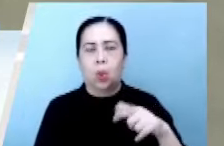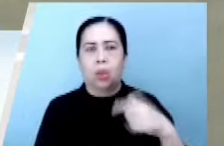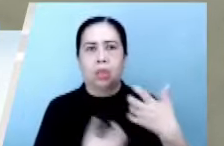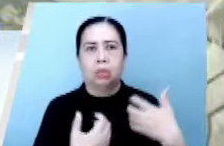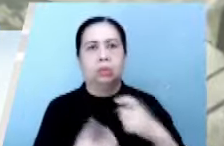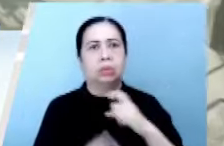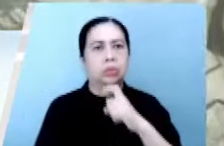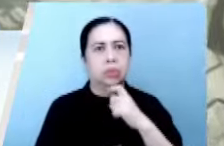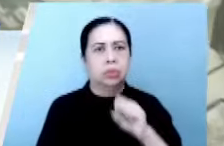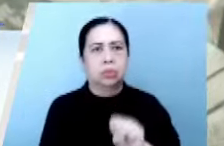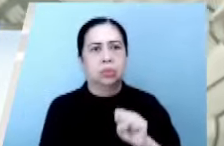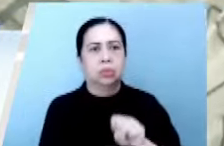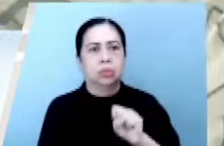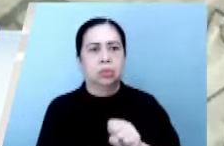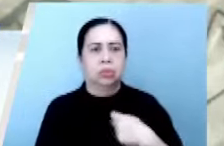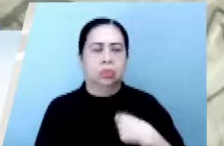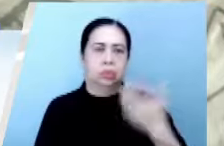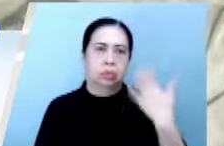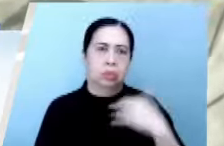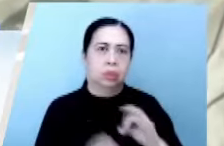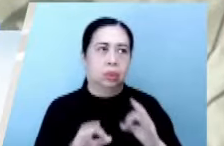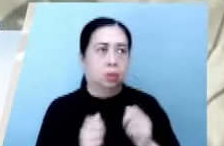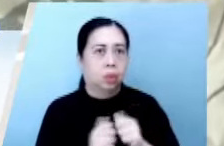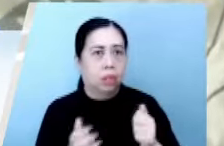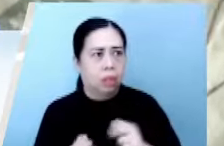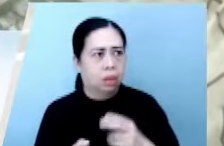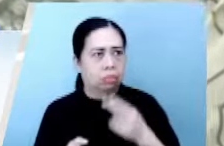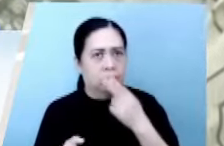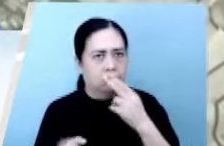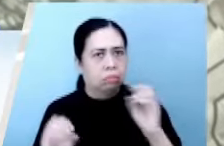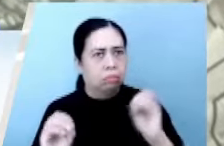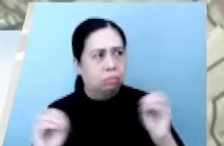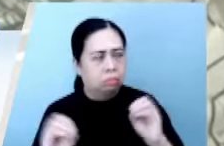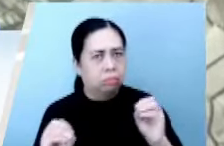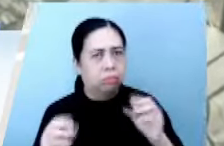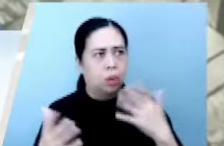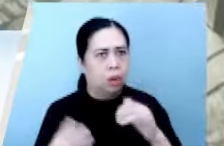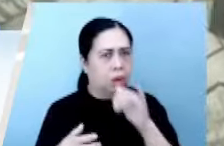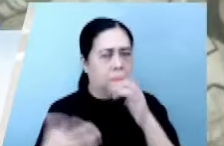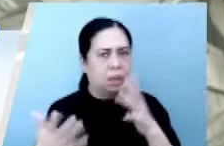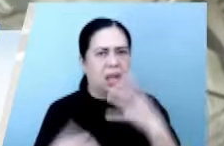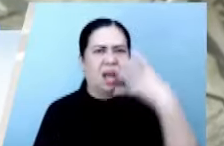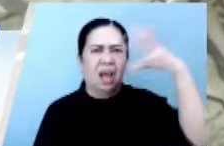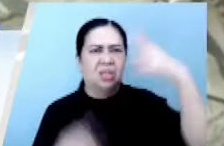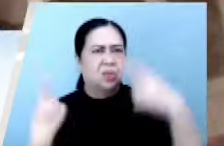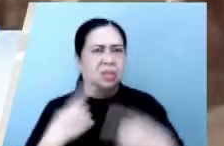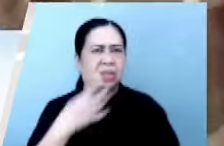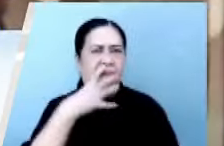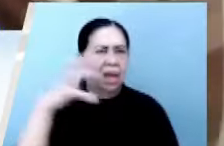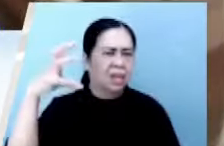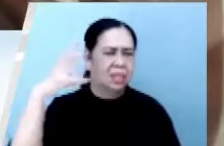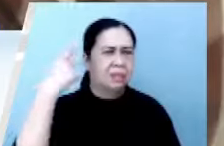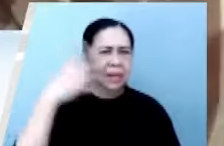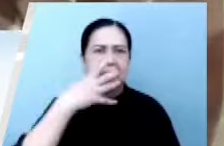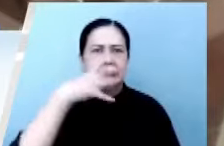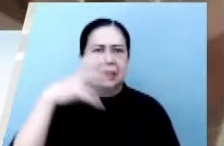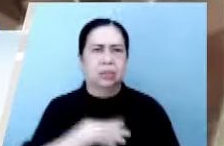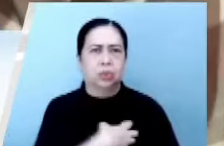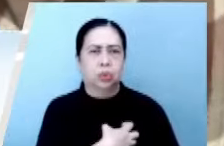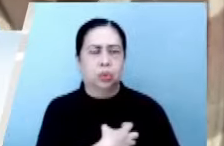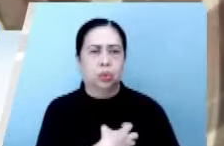ko sa taas. Basta walang bisyo, walang sigarilyo, pag-uwi ko lang, yun lang, init lang. Kasi nga parang heat stroke na yun. Dalawang dekada